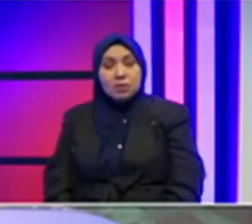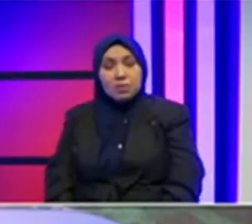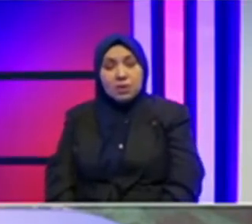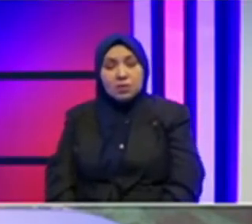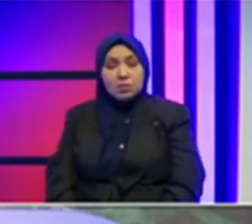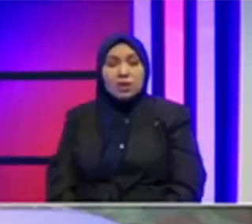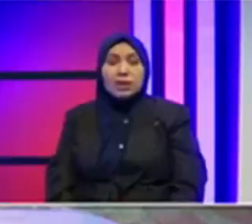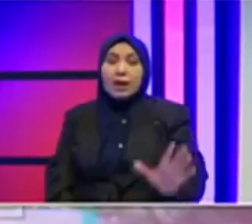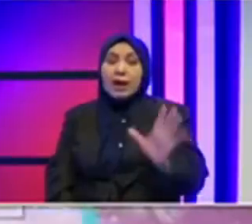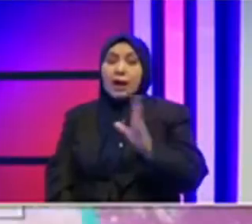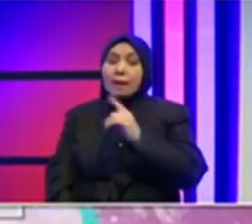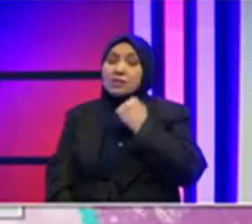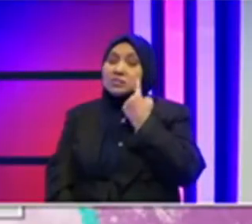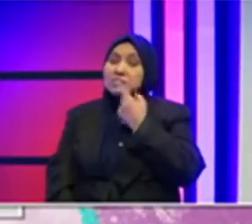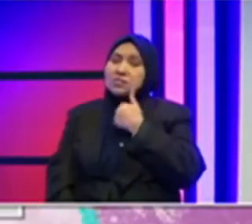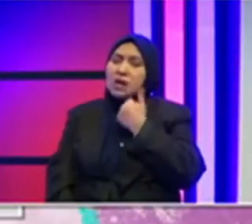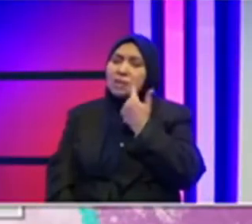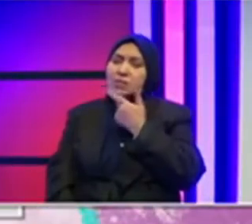Man